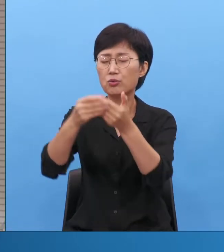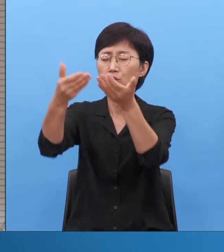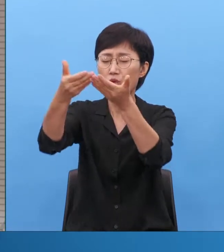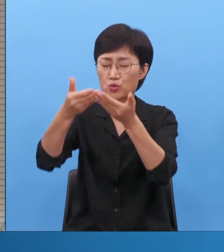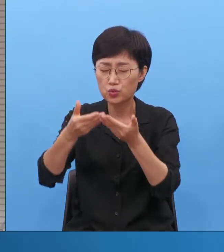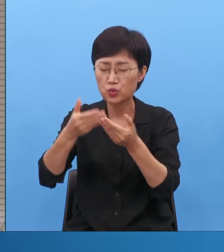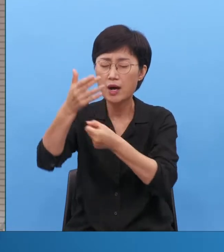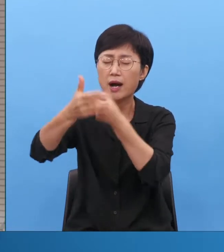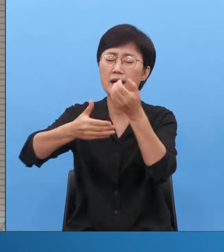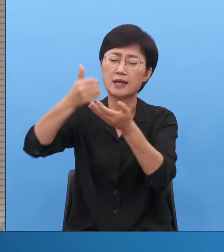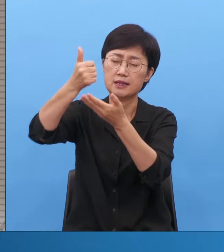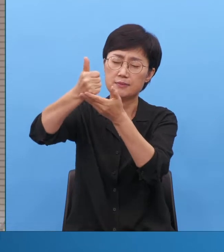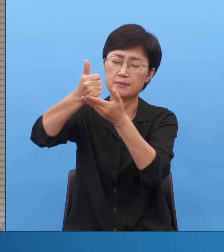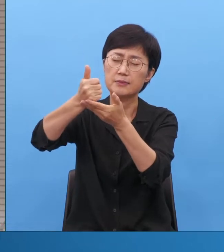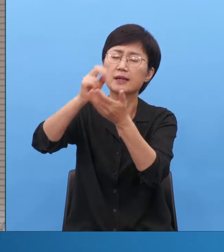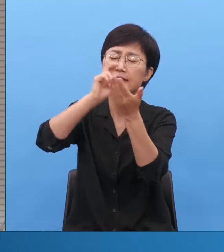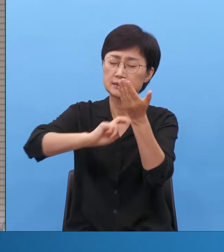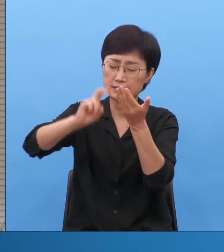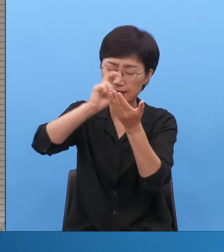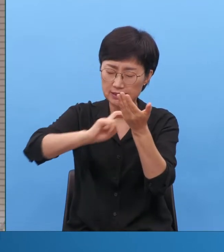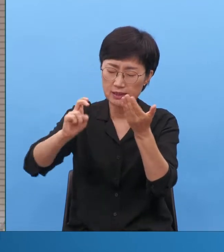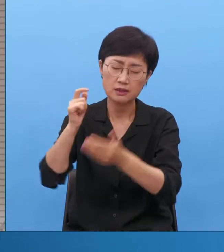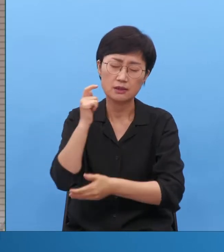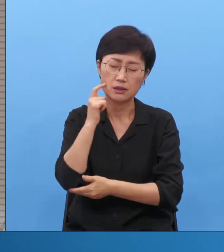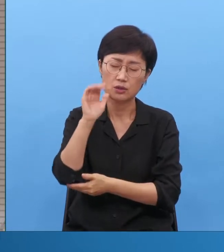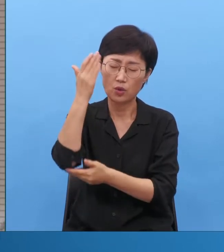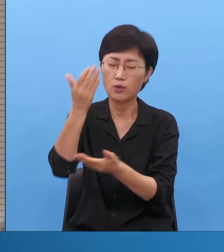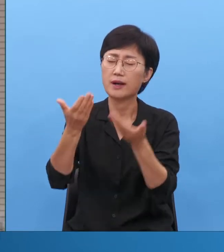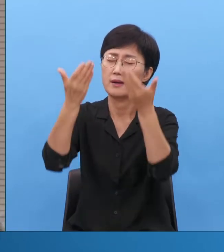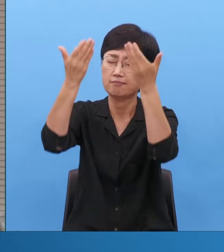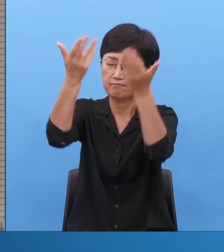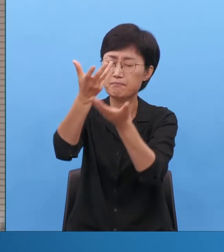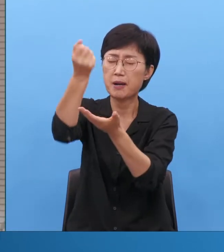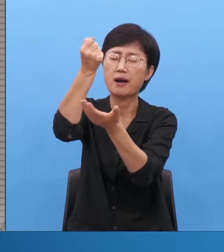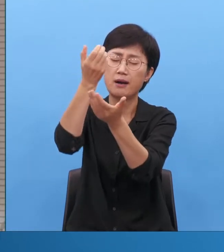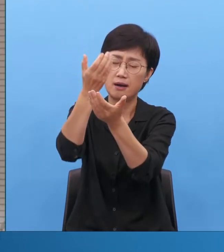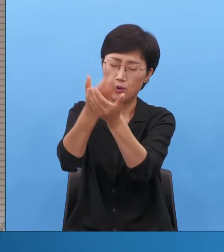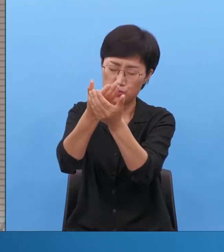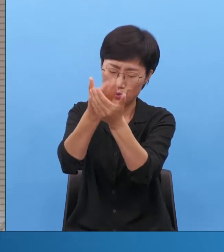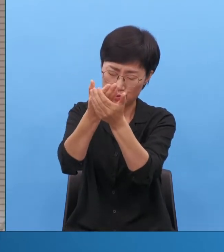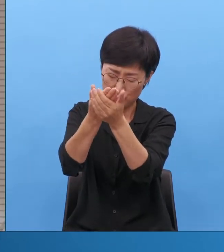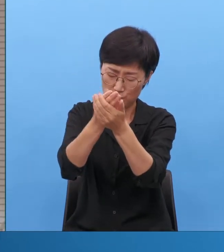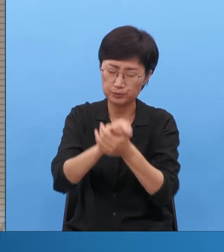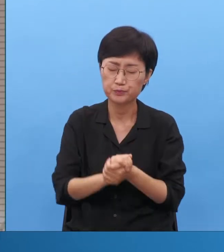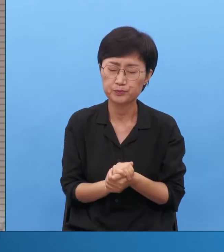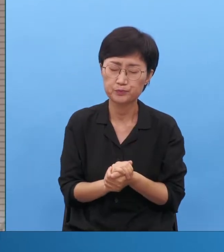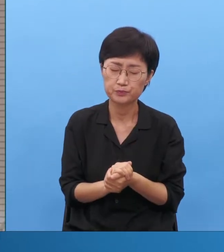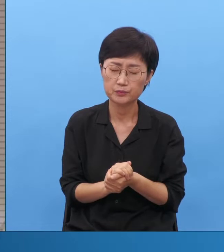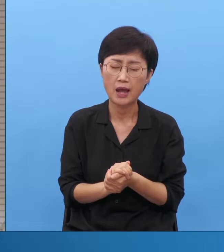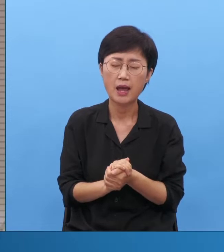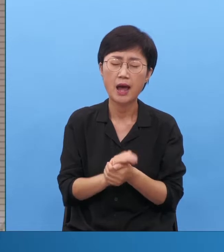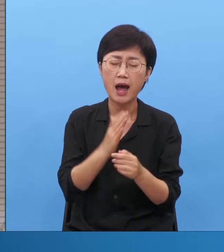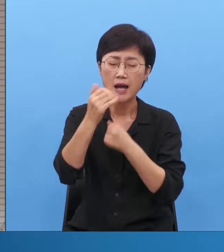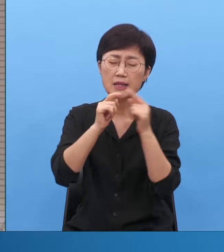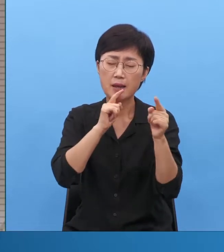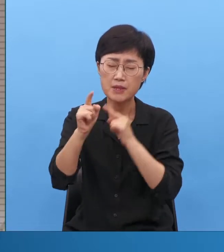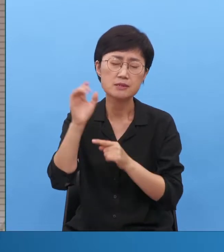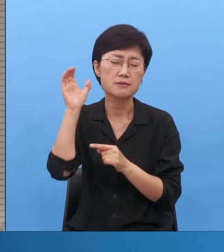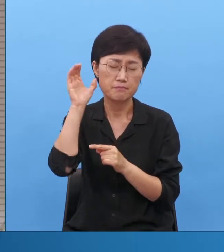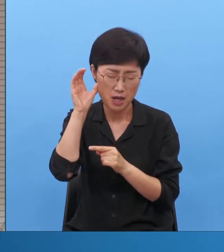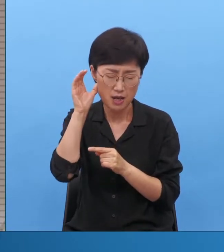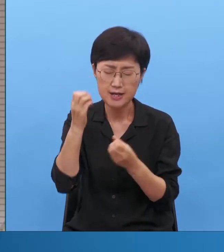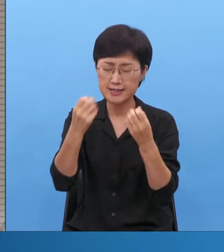돌립니다. Lord, on the occasion of the RTS Lord's Day, we give all of our praise and all the glory to the triune God. 말씀을 통하여 새 힘을